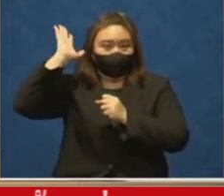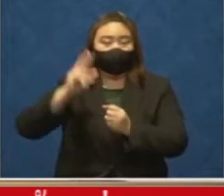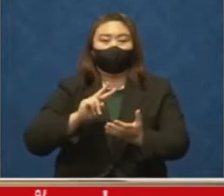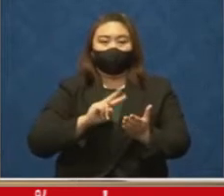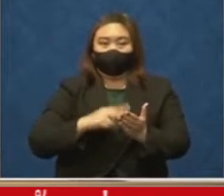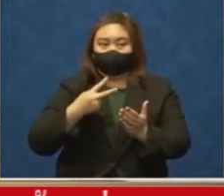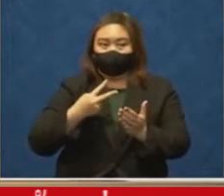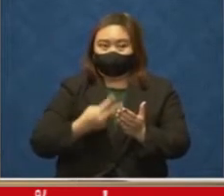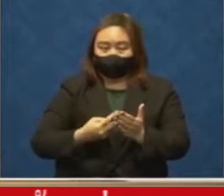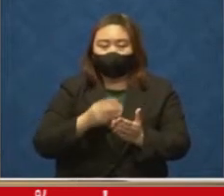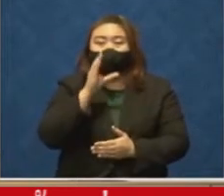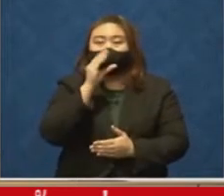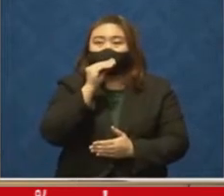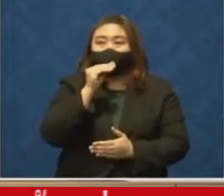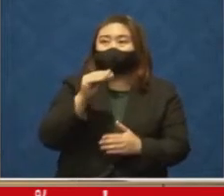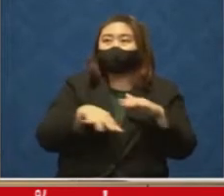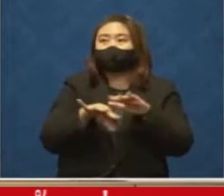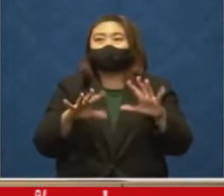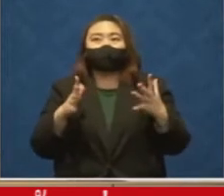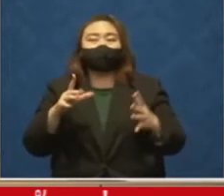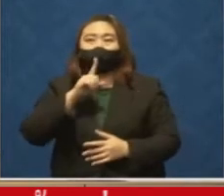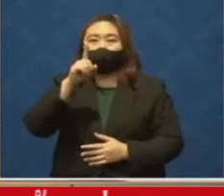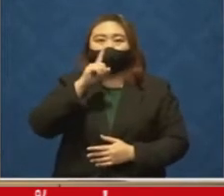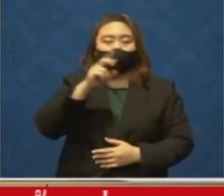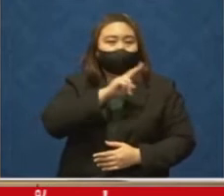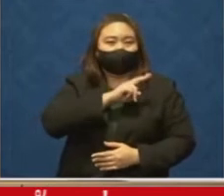าเนี่ย ไม่ได้หมายถึงว่าจะรอยๆ